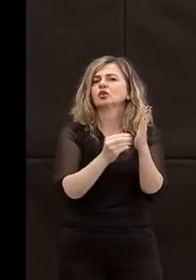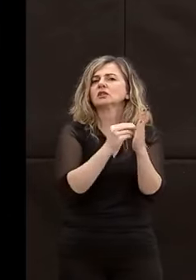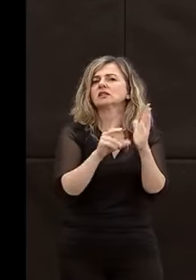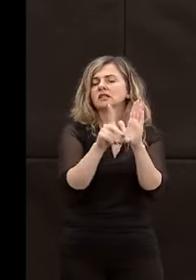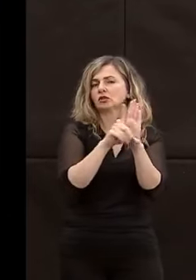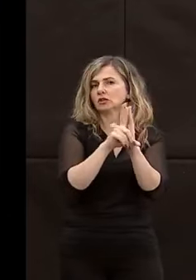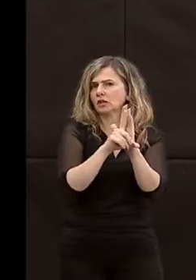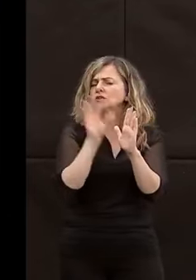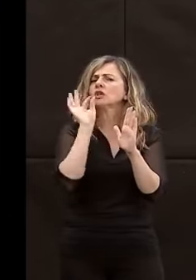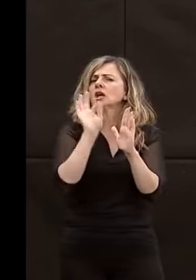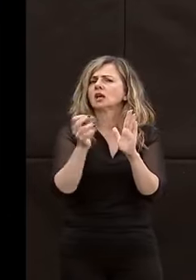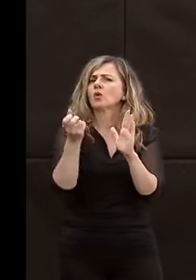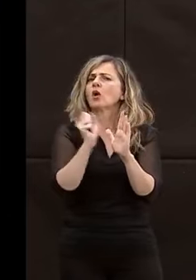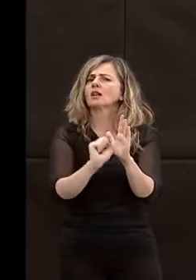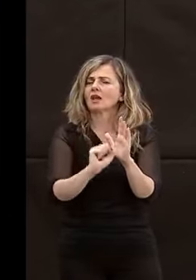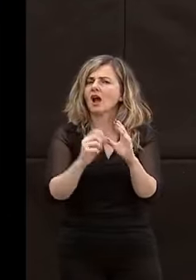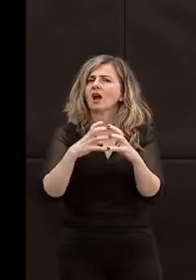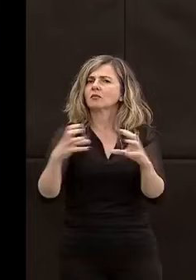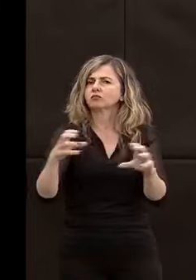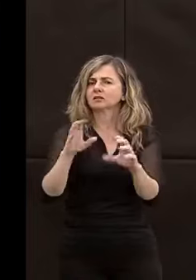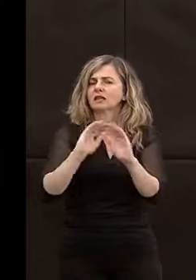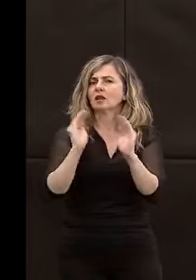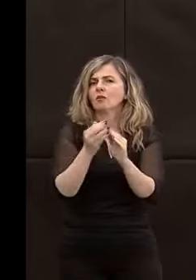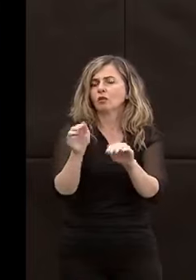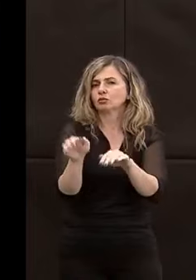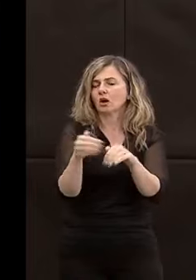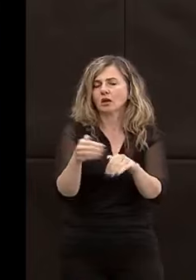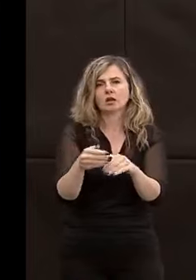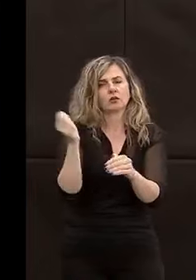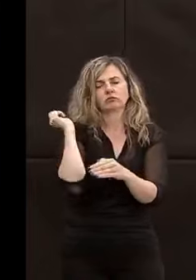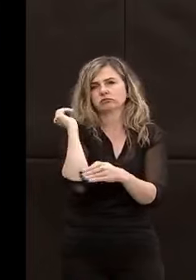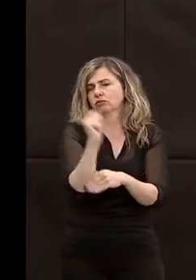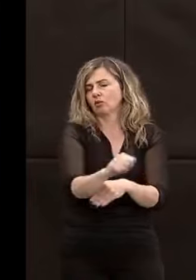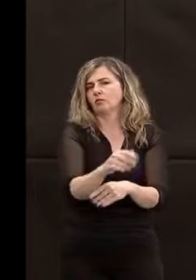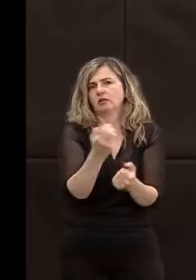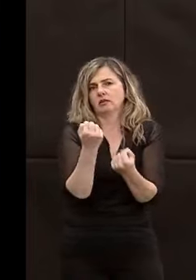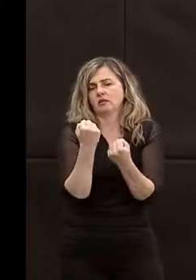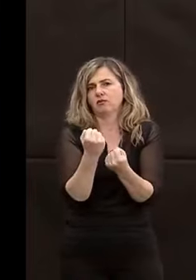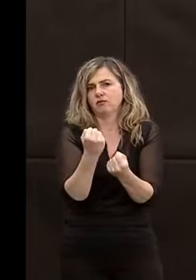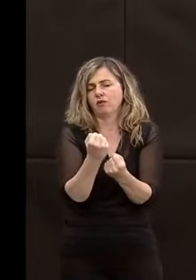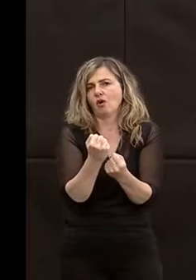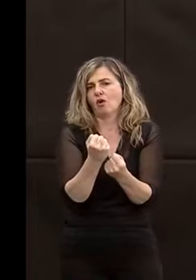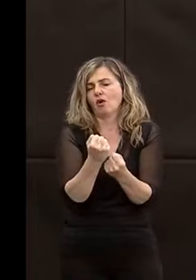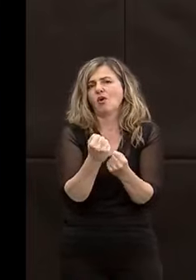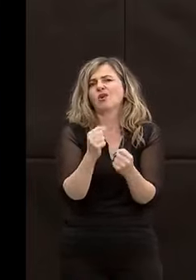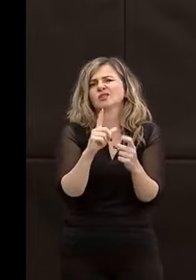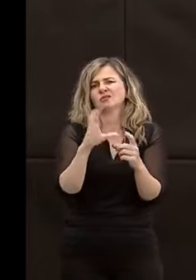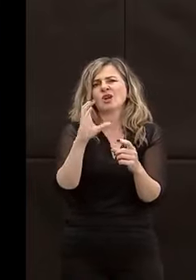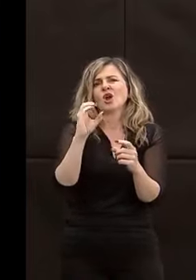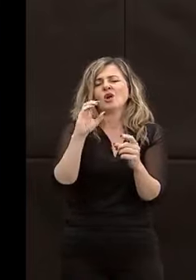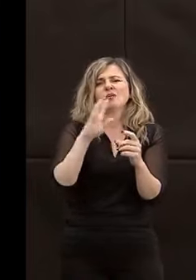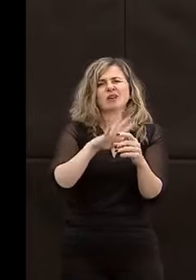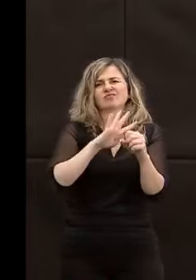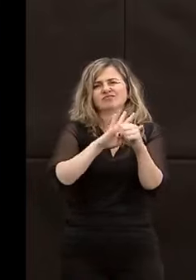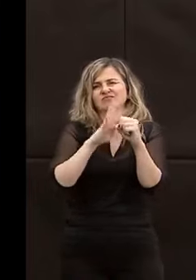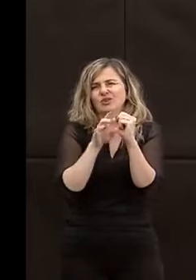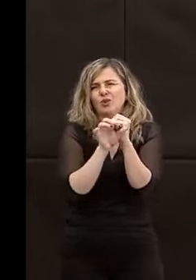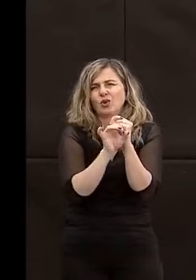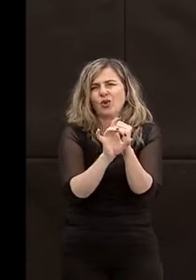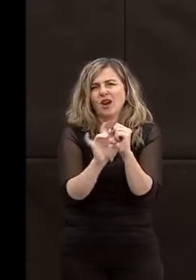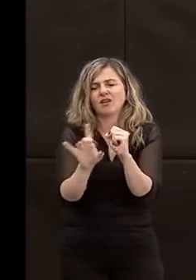anche le aziende del mondo agricolo duramente colpite dalla partita del coronavirus quindi con perdite consistenti di